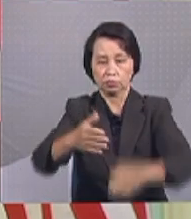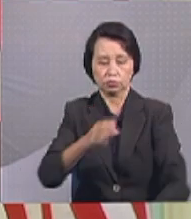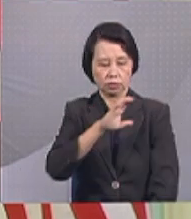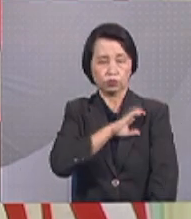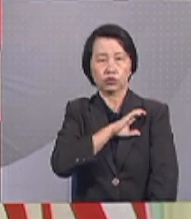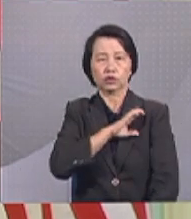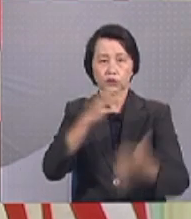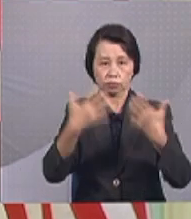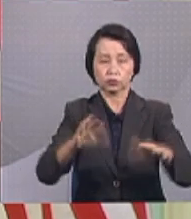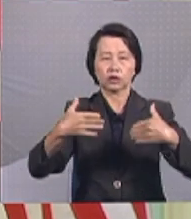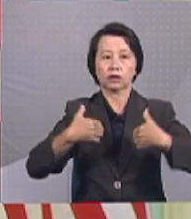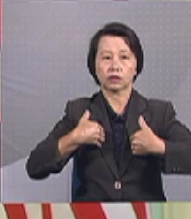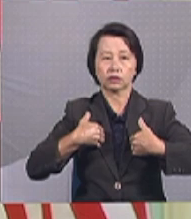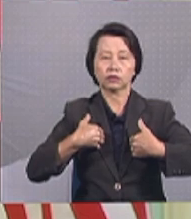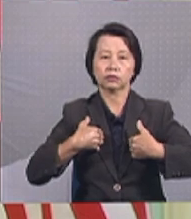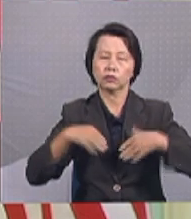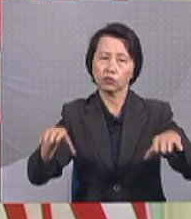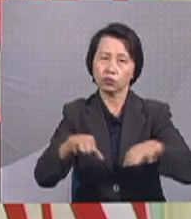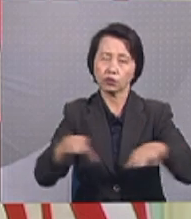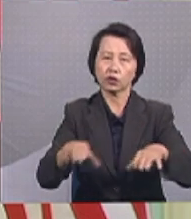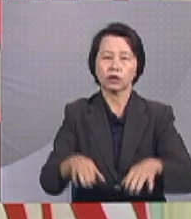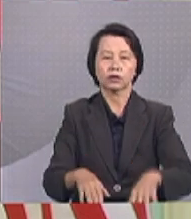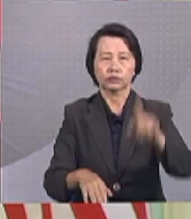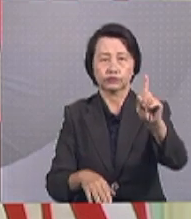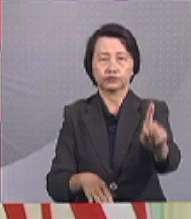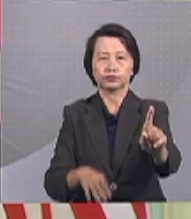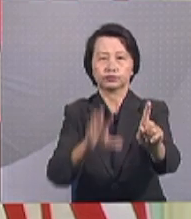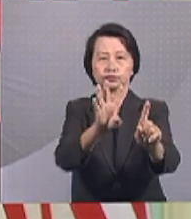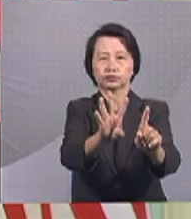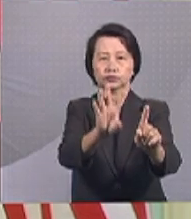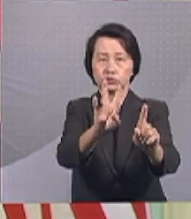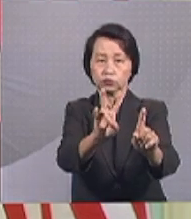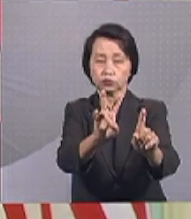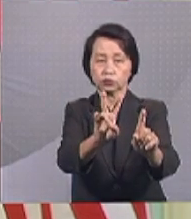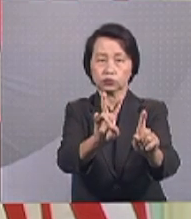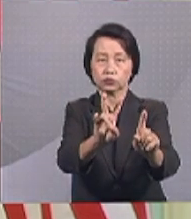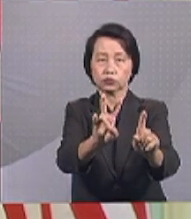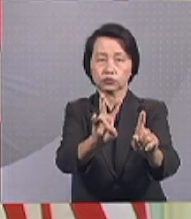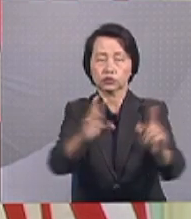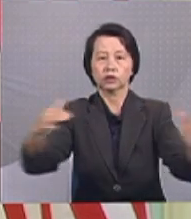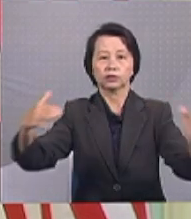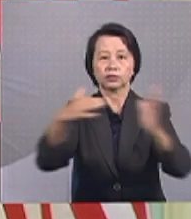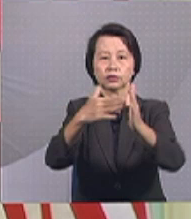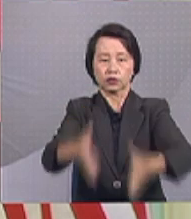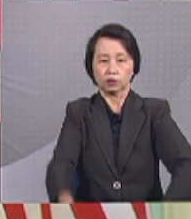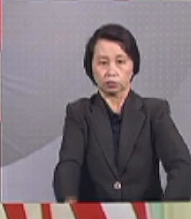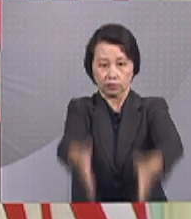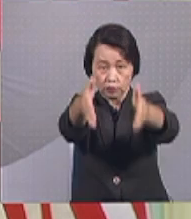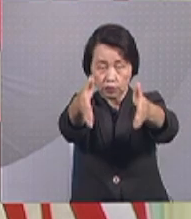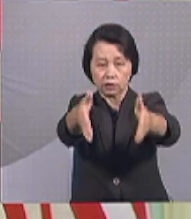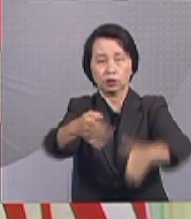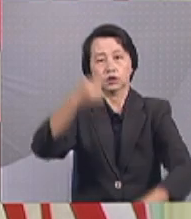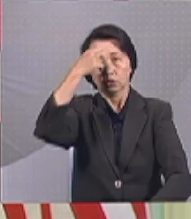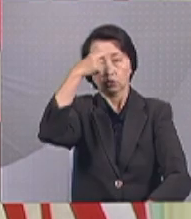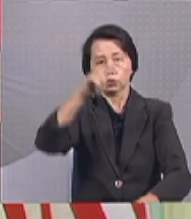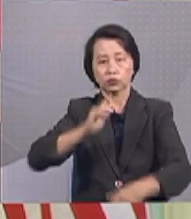PDRM telah mengadakan sebanyak 147 Sekatan Jalan Raya